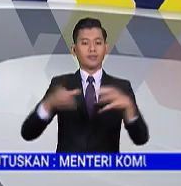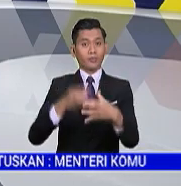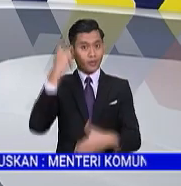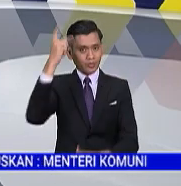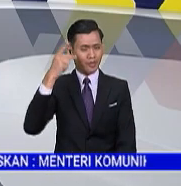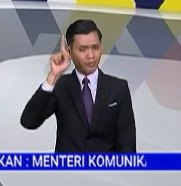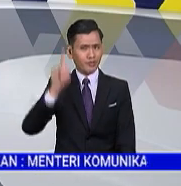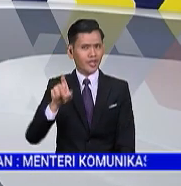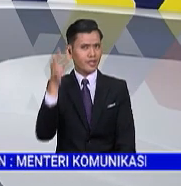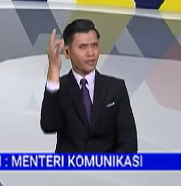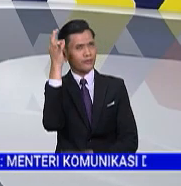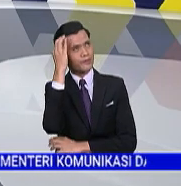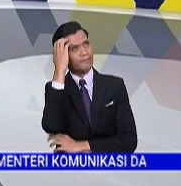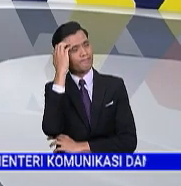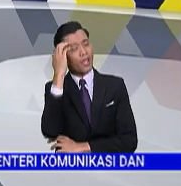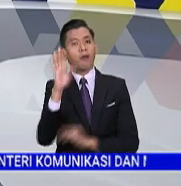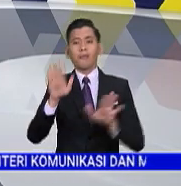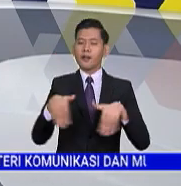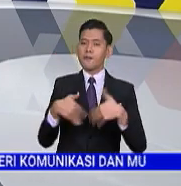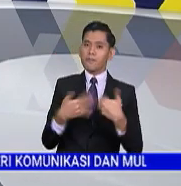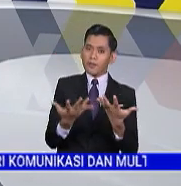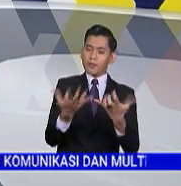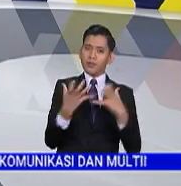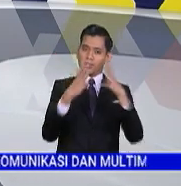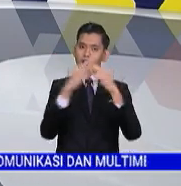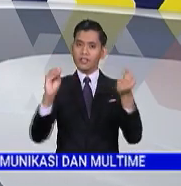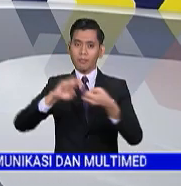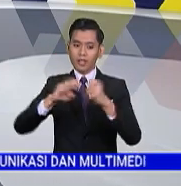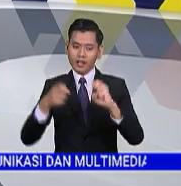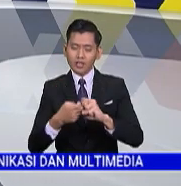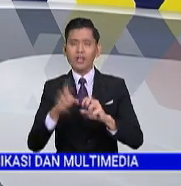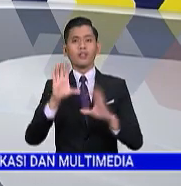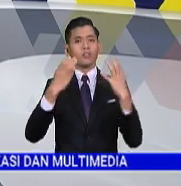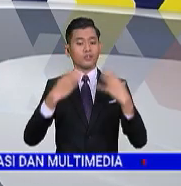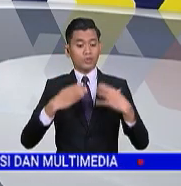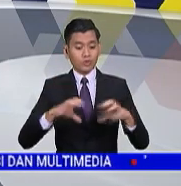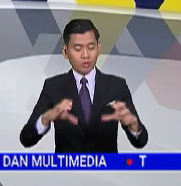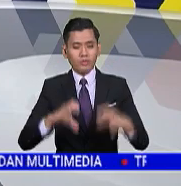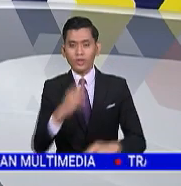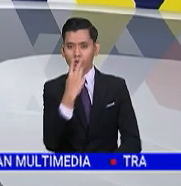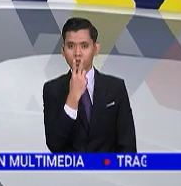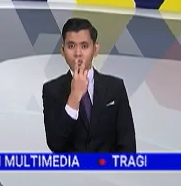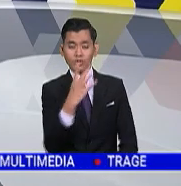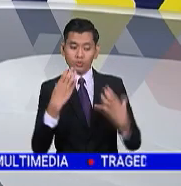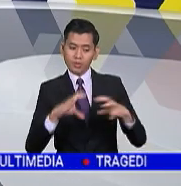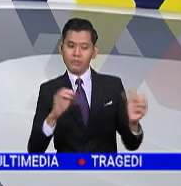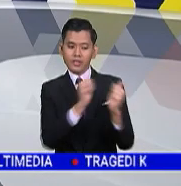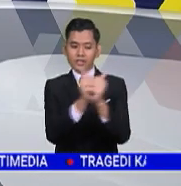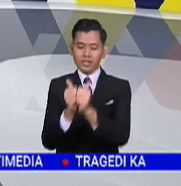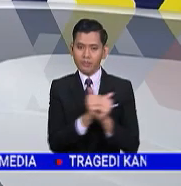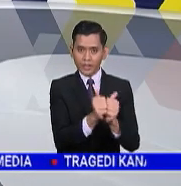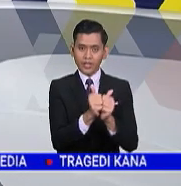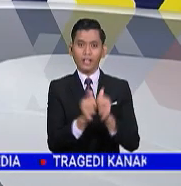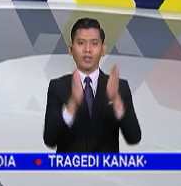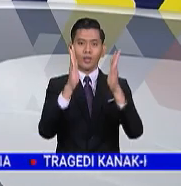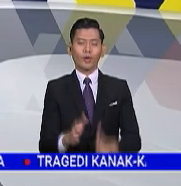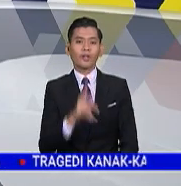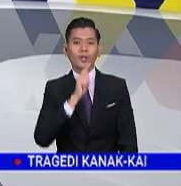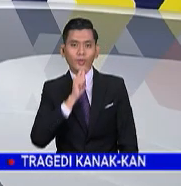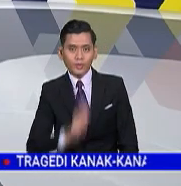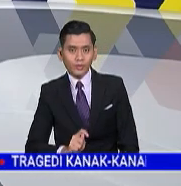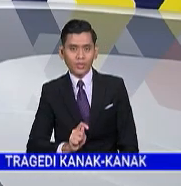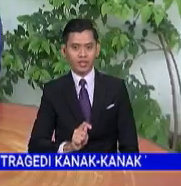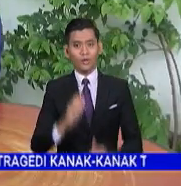mencari alternatif dan berfikir luar kotak dalam mendekati pemilih berusia 50 tahun ke atas menggunakan platform